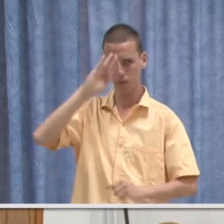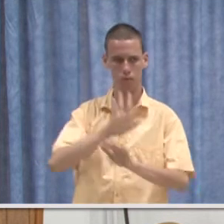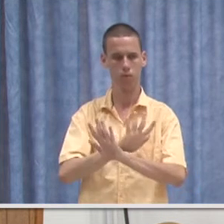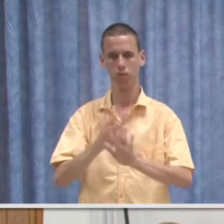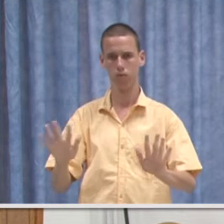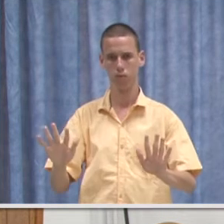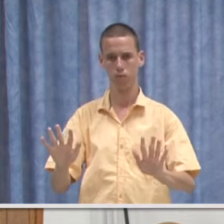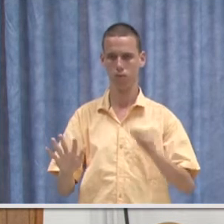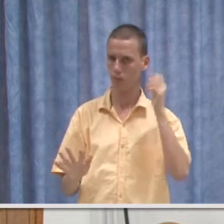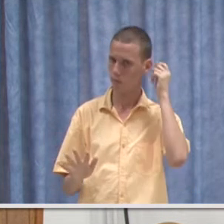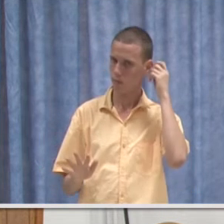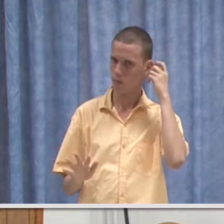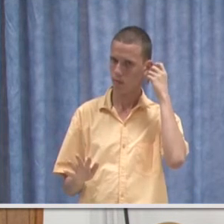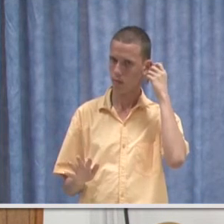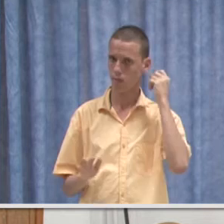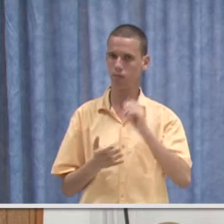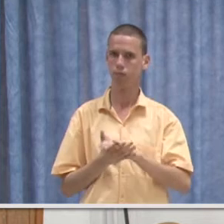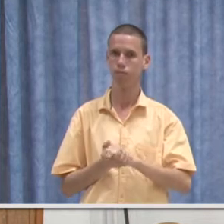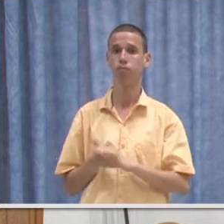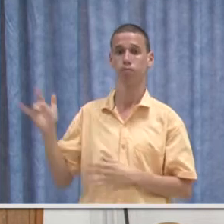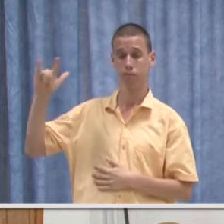oui et on arrive bien.